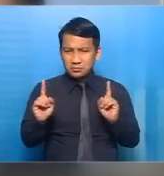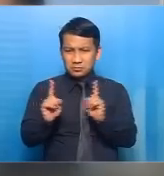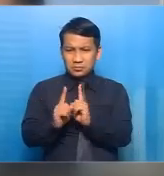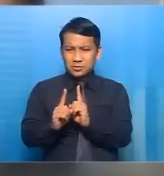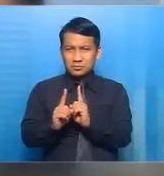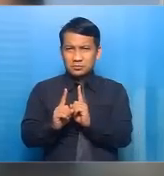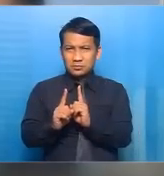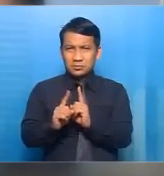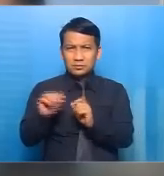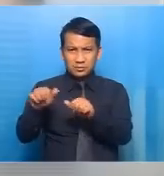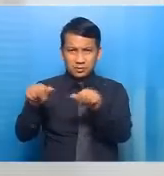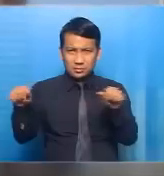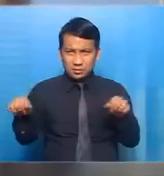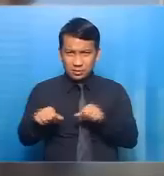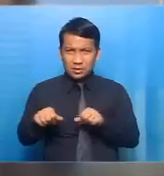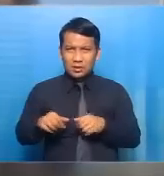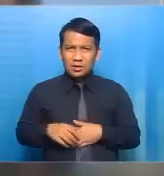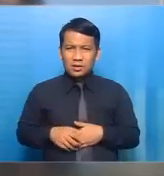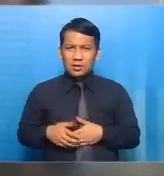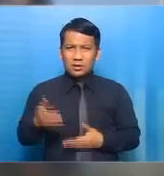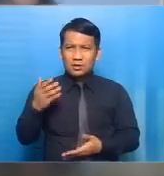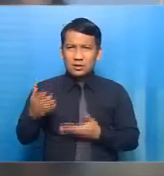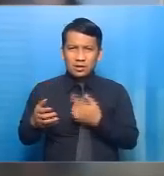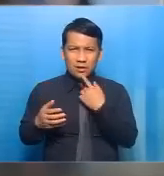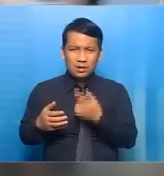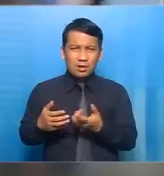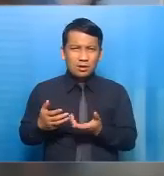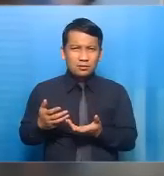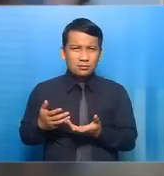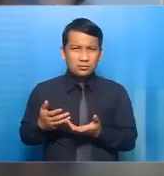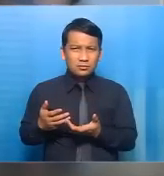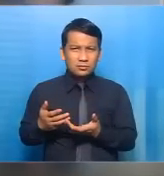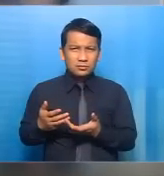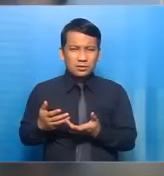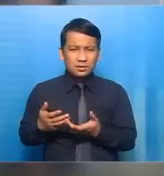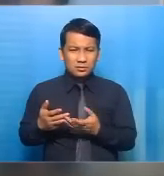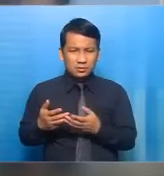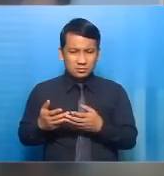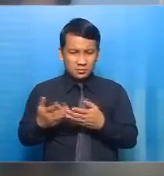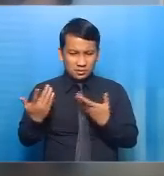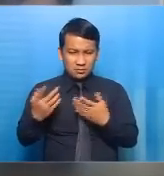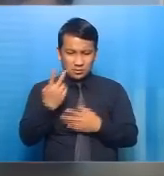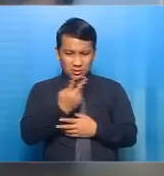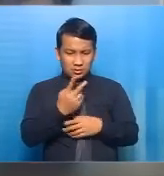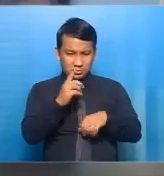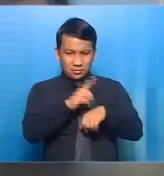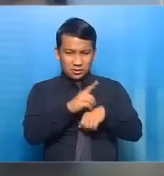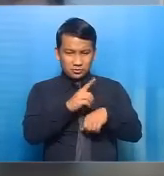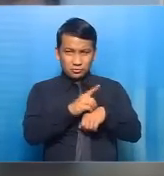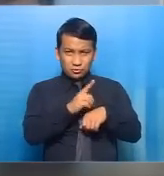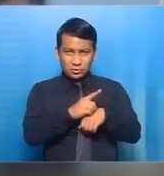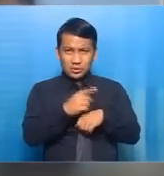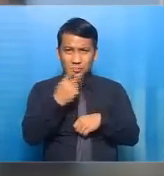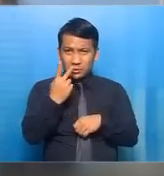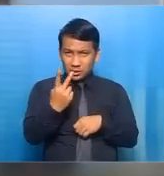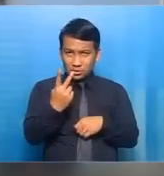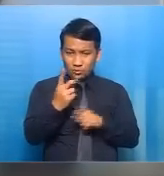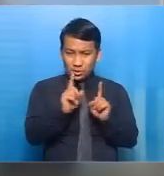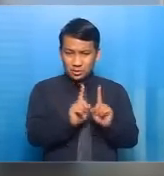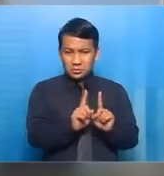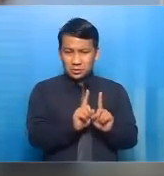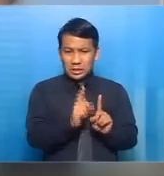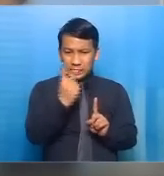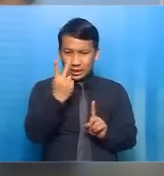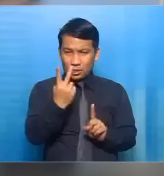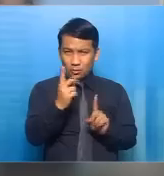tao sa lugar na 'yon. Now, ang tanong sir, di ba dapat pag nag-duty ang mga pulis sa mga outpost, it should be body-body